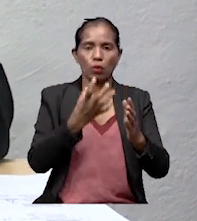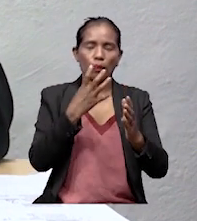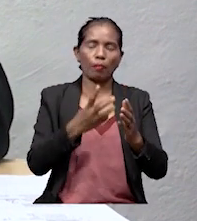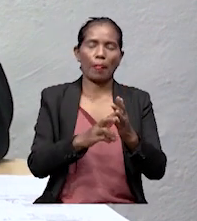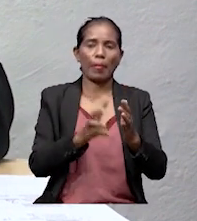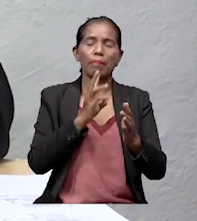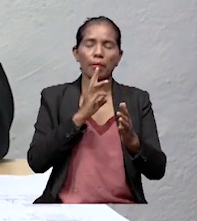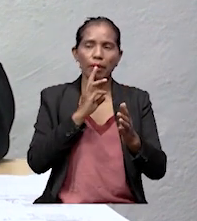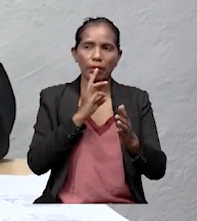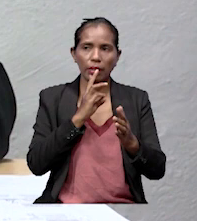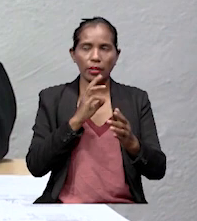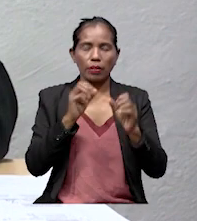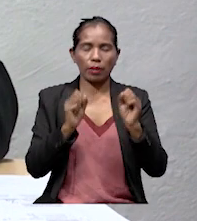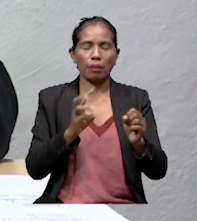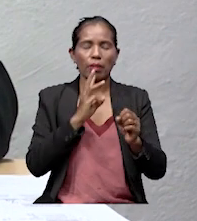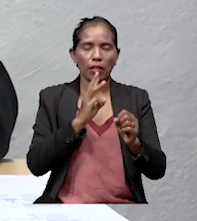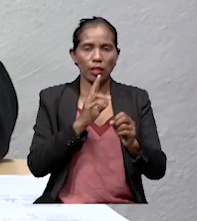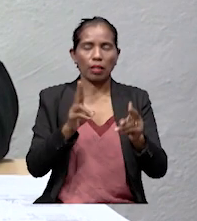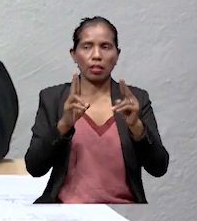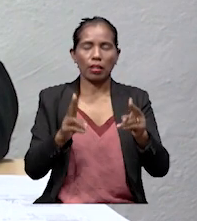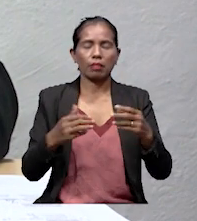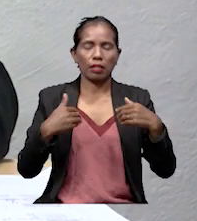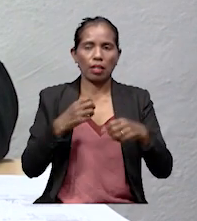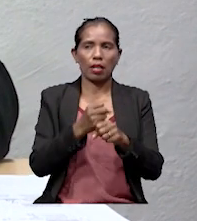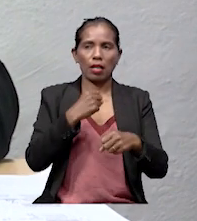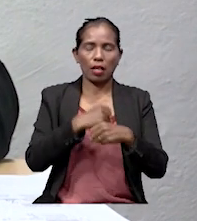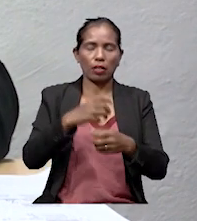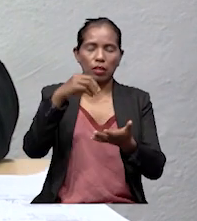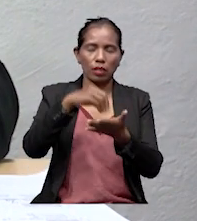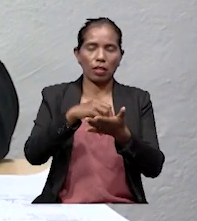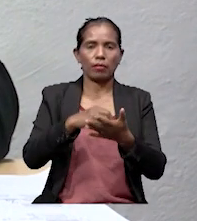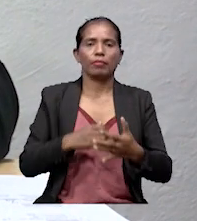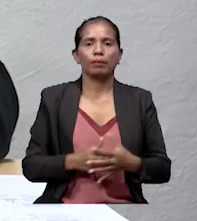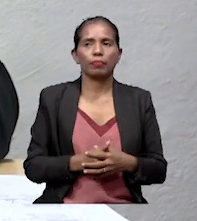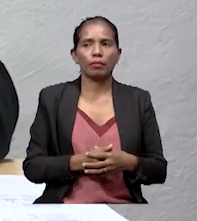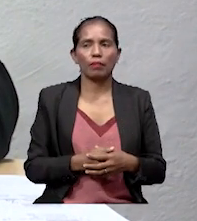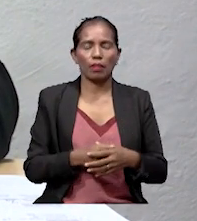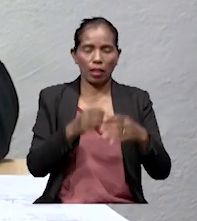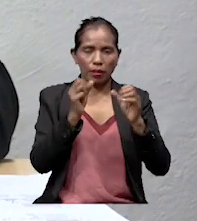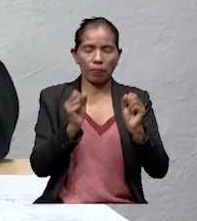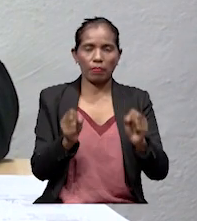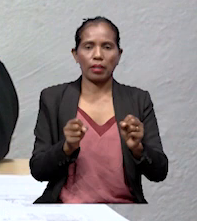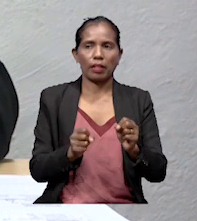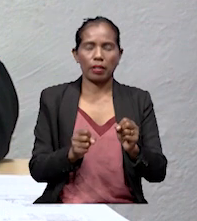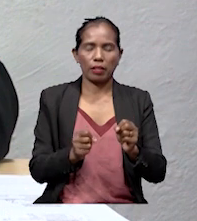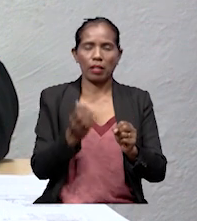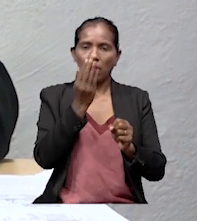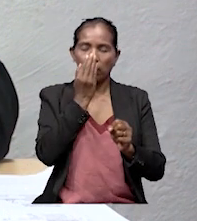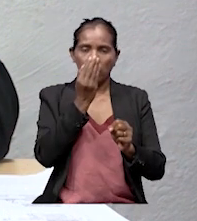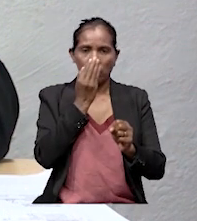be to be ne maran la lais ne tu siran sa kreatif tau buat ne me atu bele oksigen ne